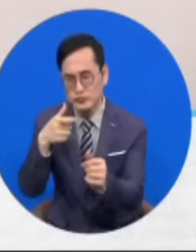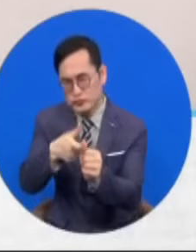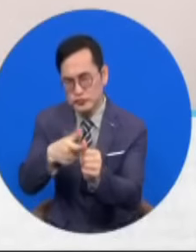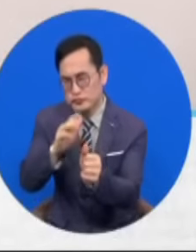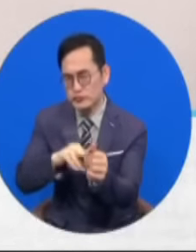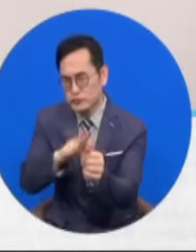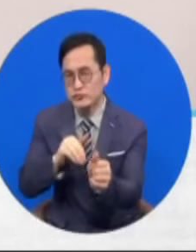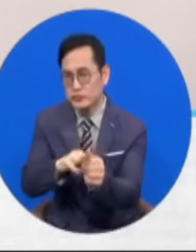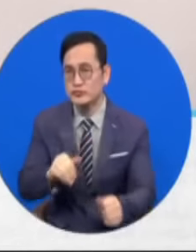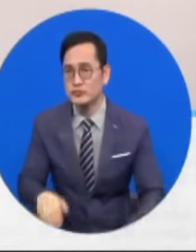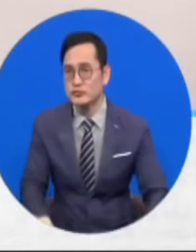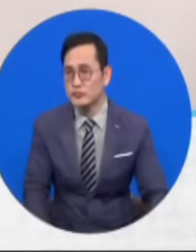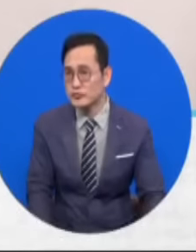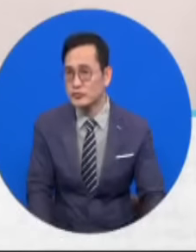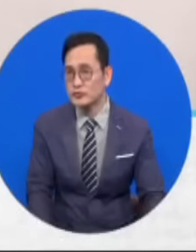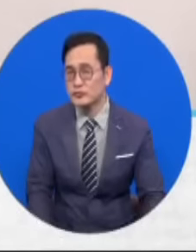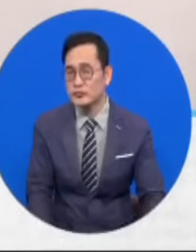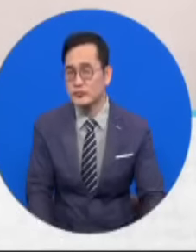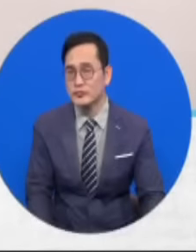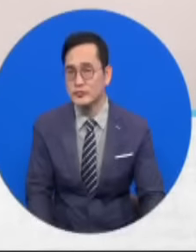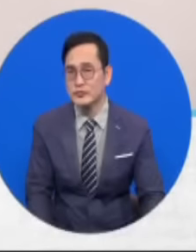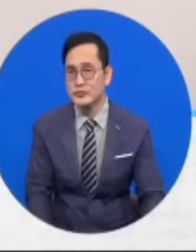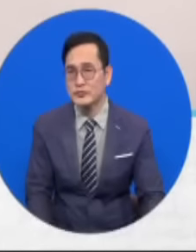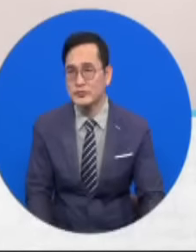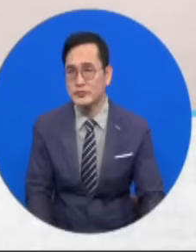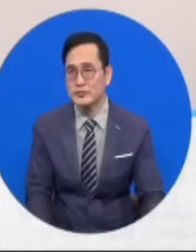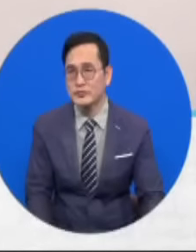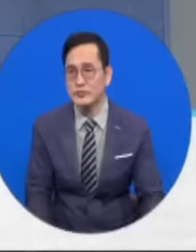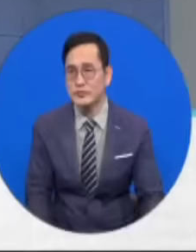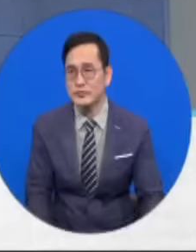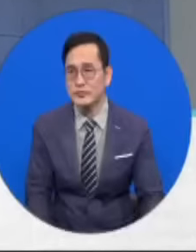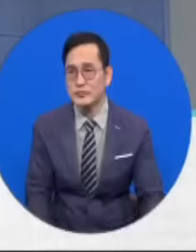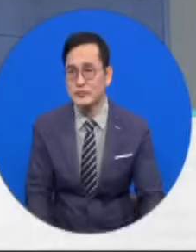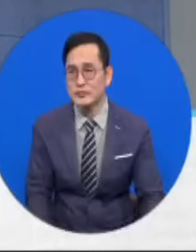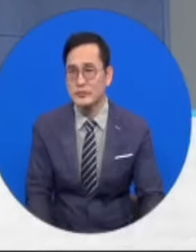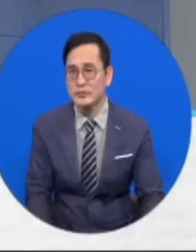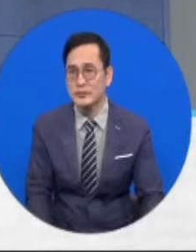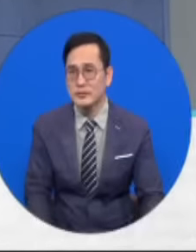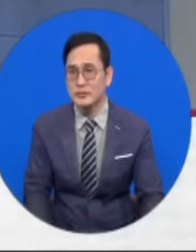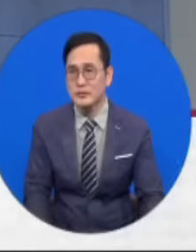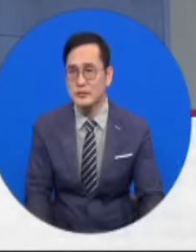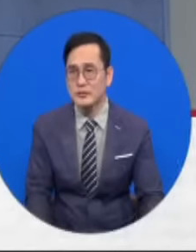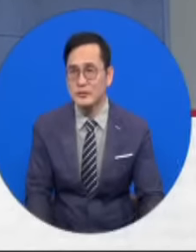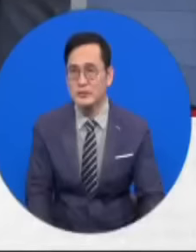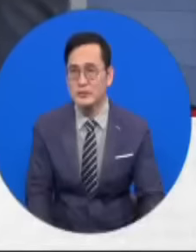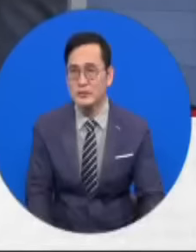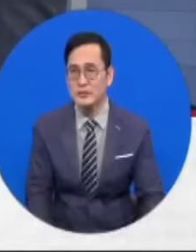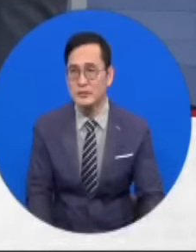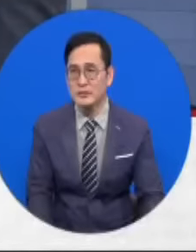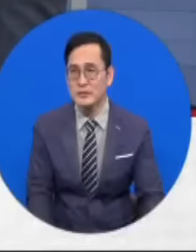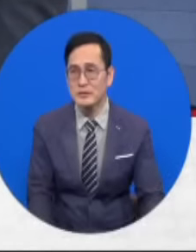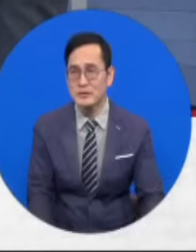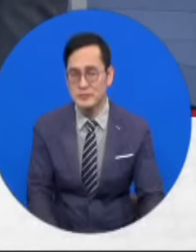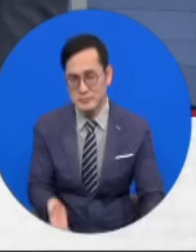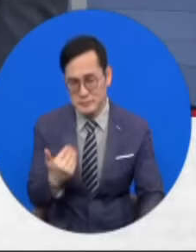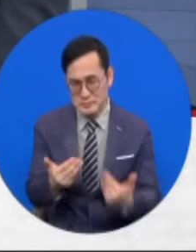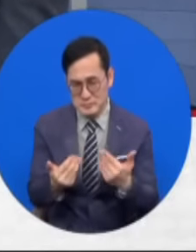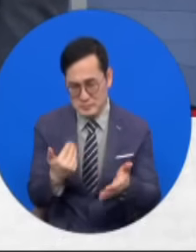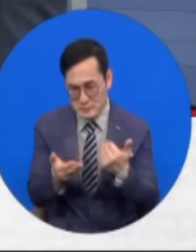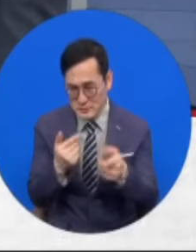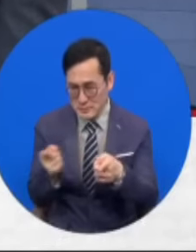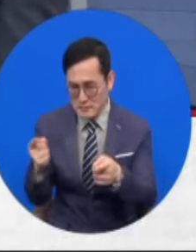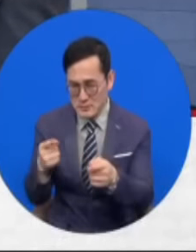검사예요 아 그러니까 이화영 검사를 탄핵해야 한다면이 박 검사를 해야 된다 내용을 찾아보니 아